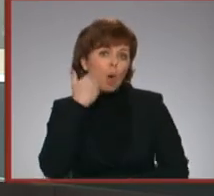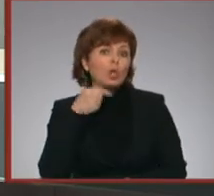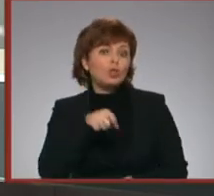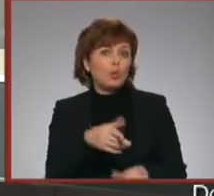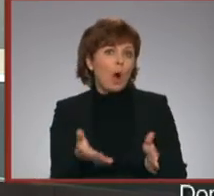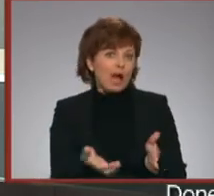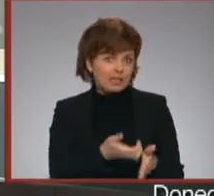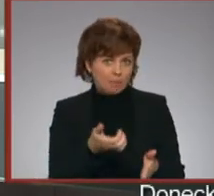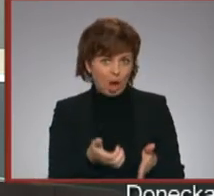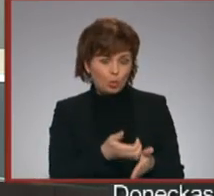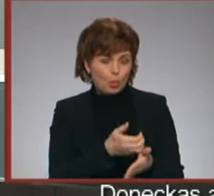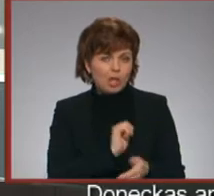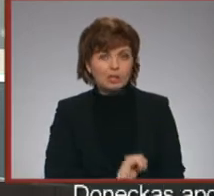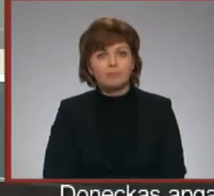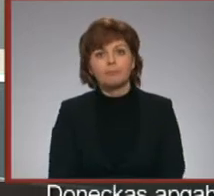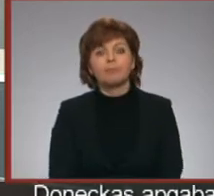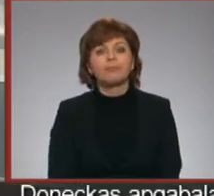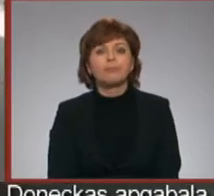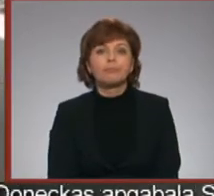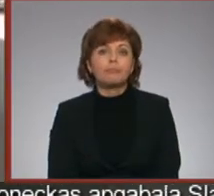izmantot. Turpina Kurzemes televīzija.